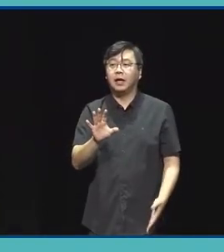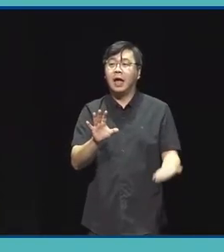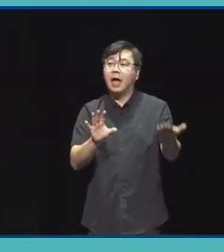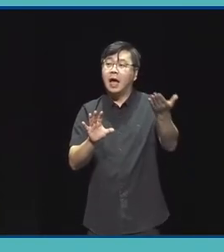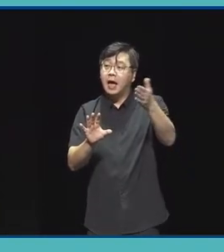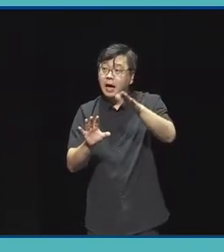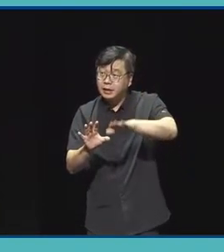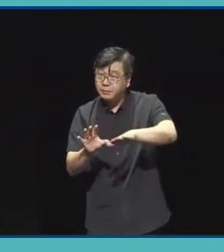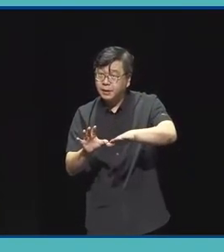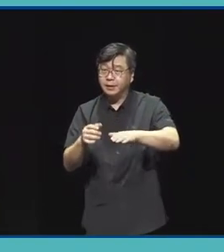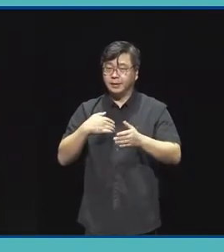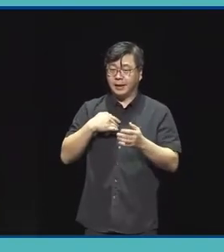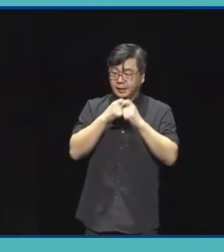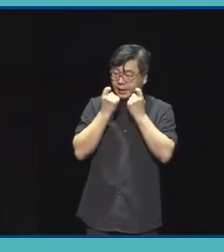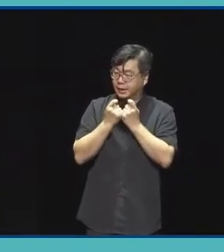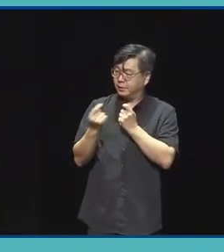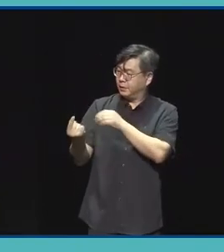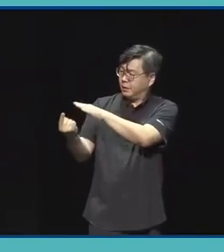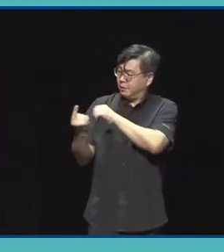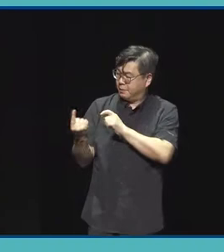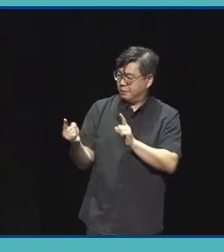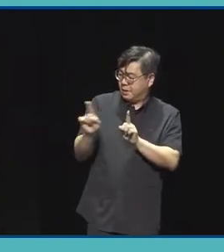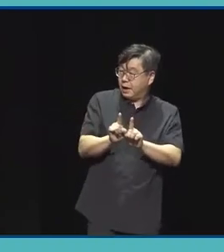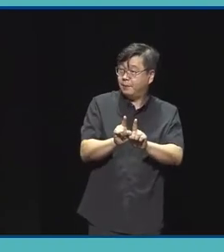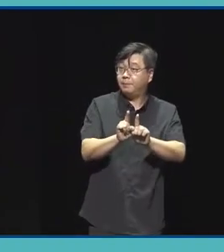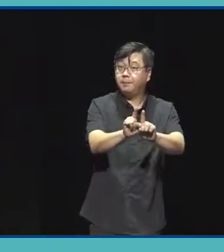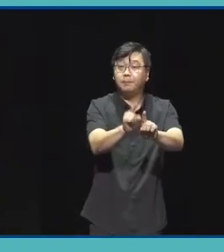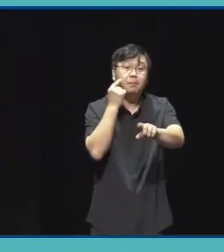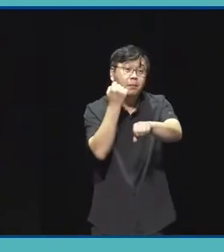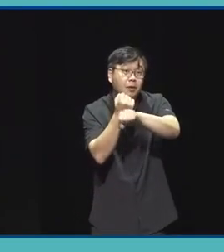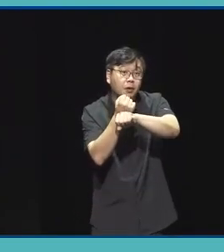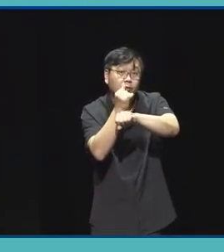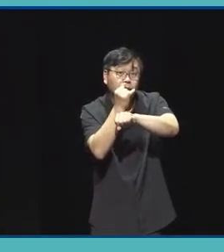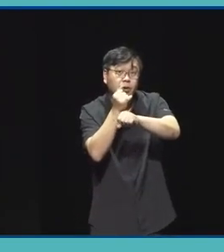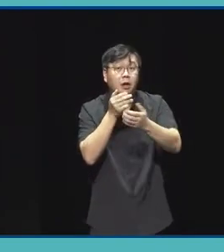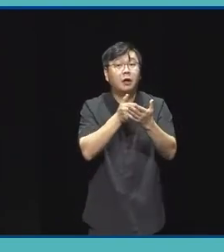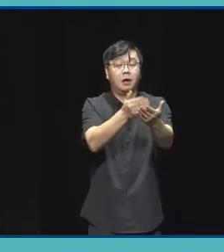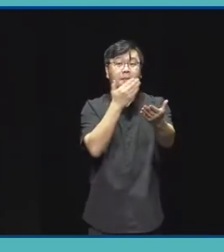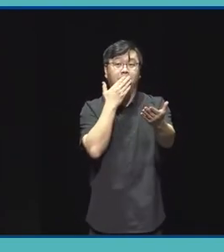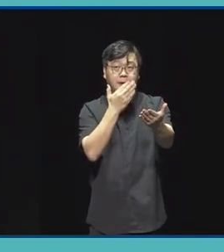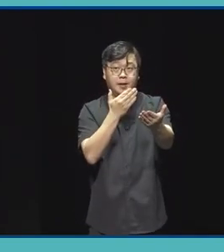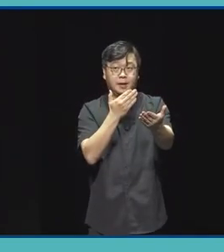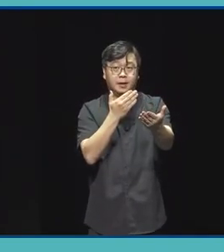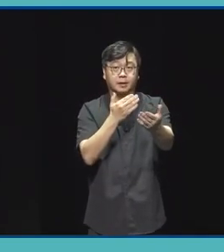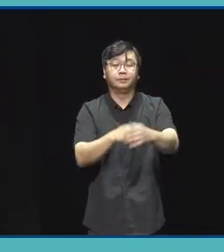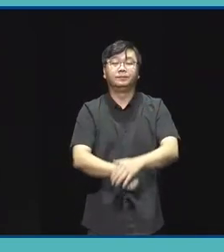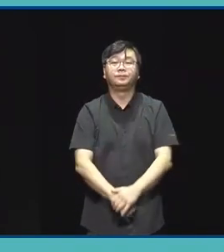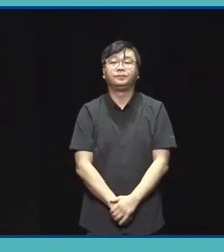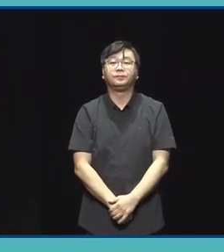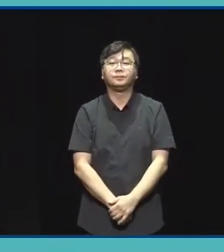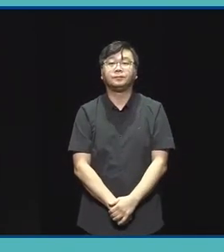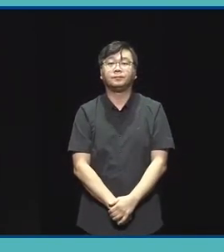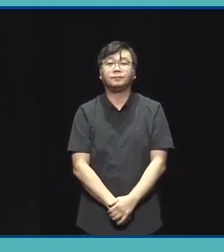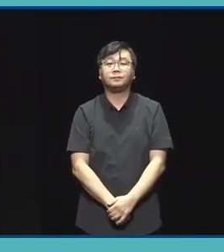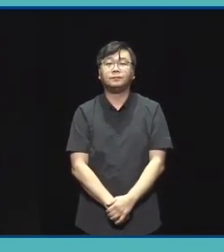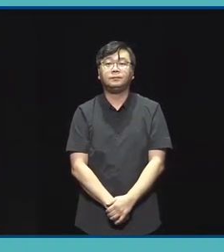이제 섭외를 해가지고 공동으로 진행하는 사업은 신청 가능하기 때문에 이 점도 기억해 주시면 되겠습니다.